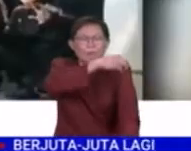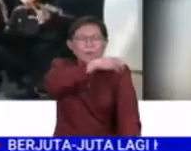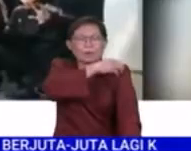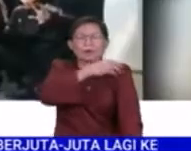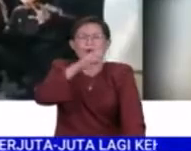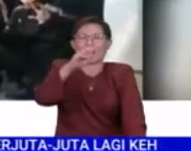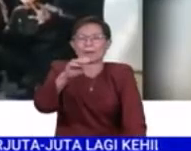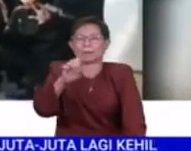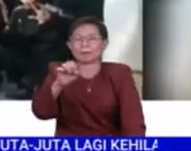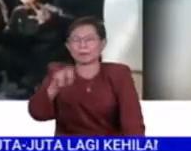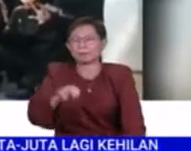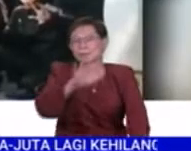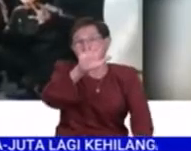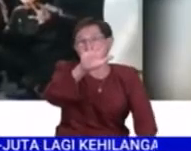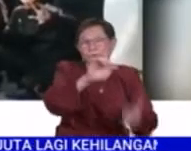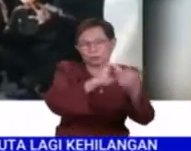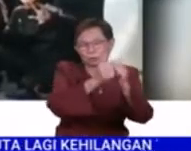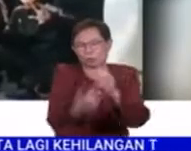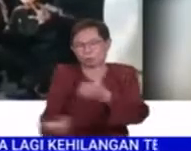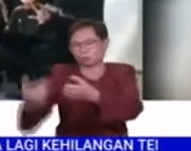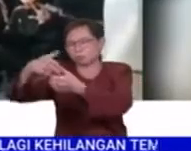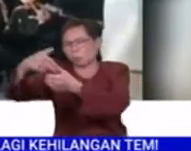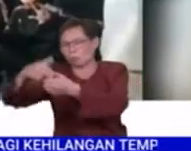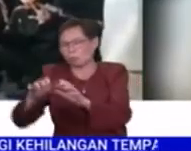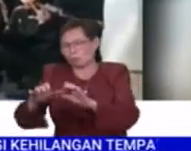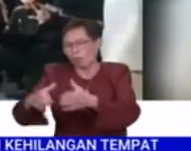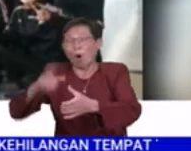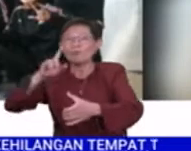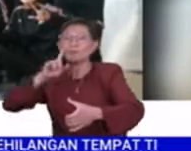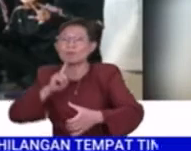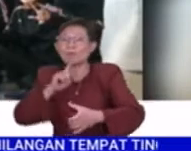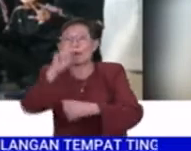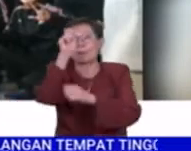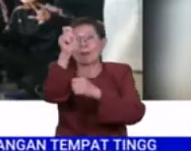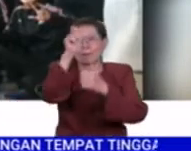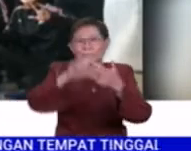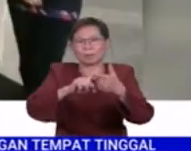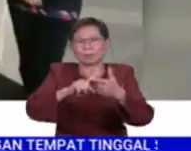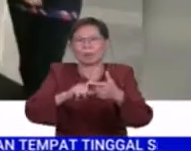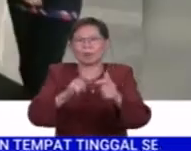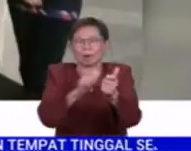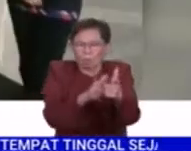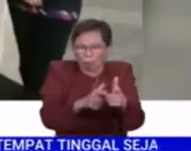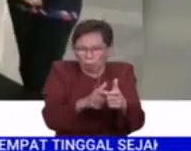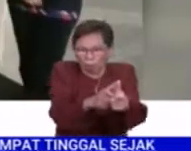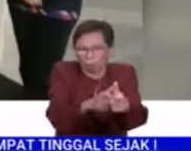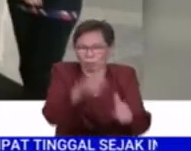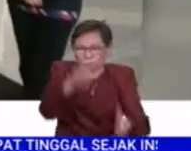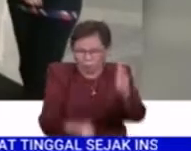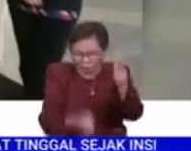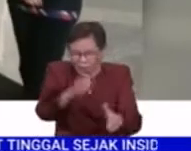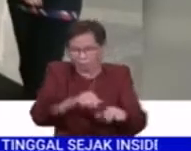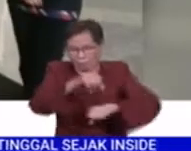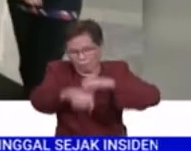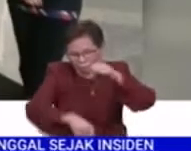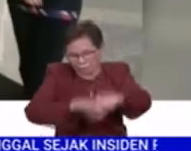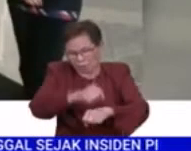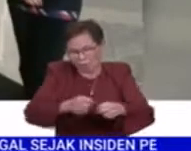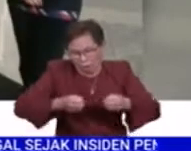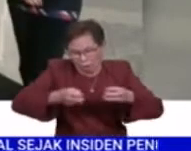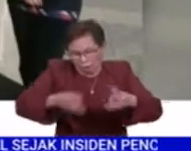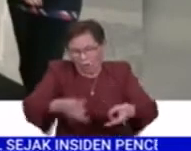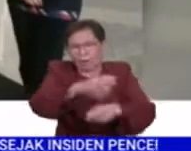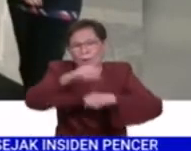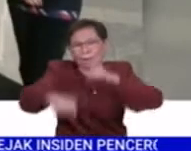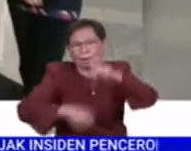negara Lima jenis Khan disertai kontinjen pekak Malaysia yaitu badminton olahraga karate Basikal lebuh raya